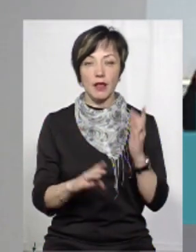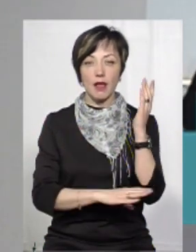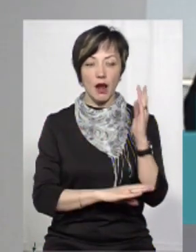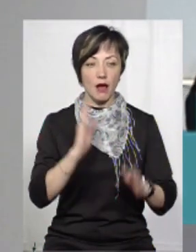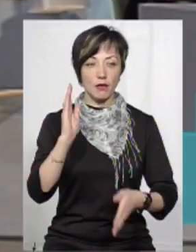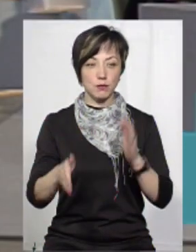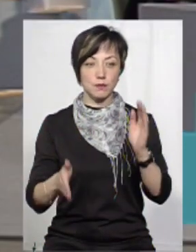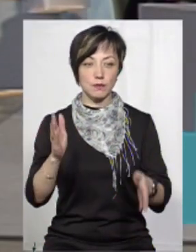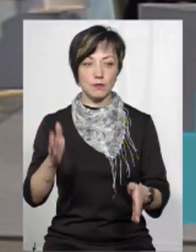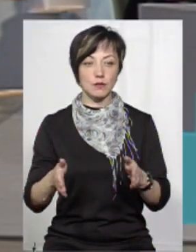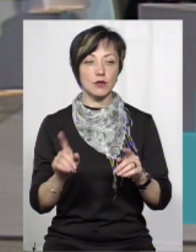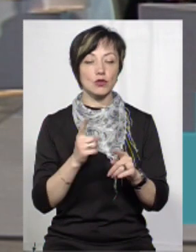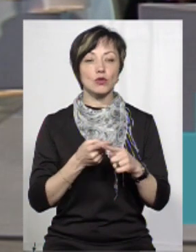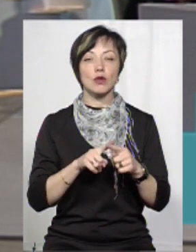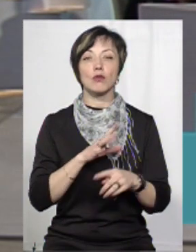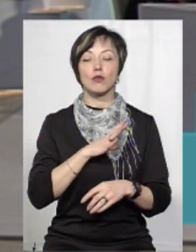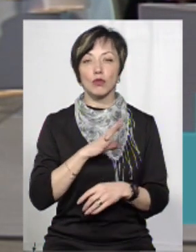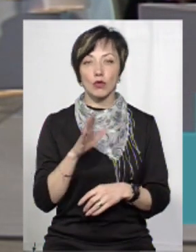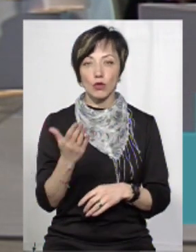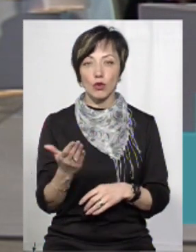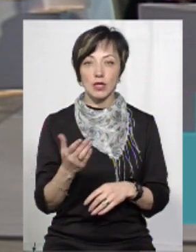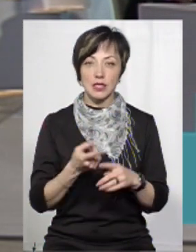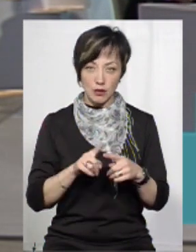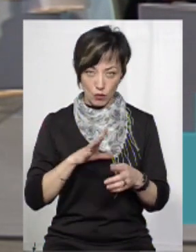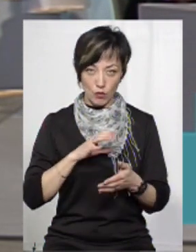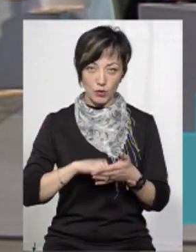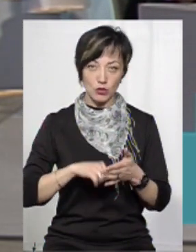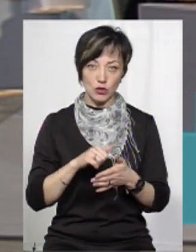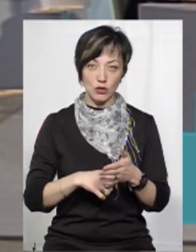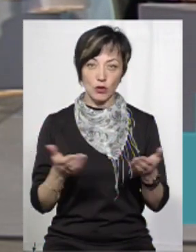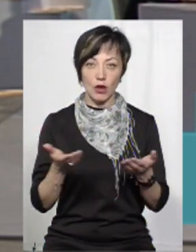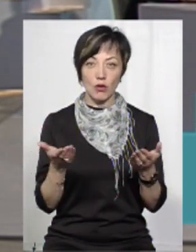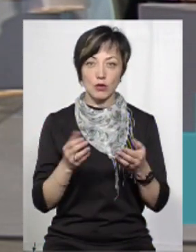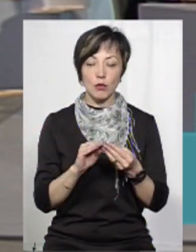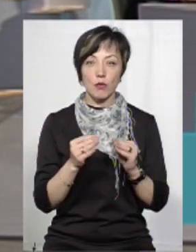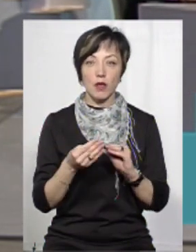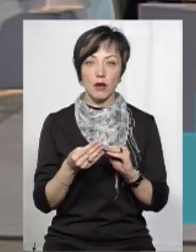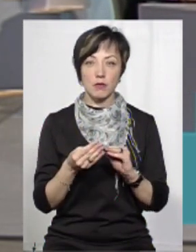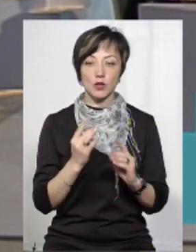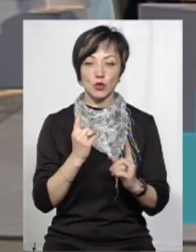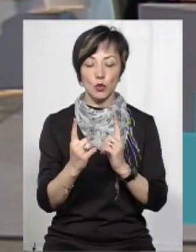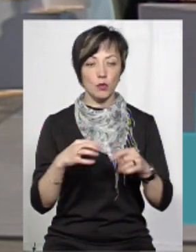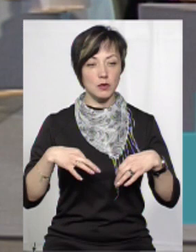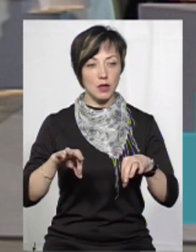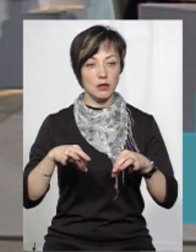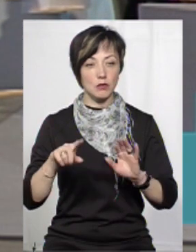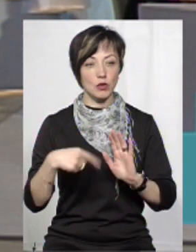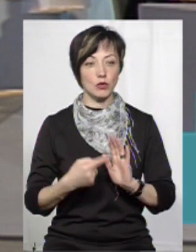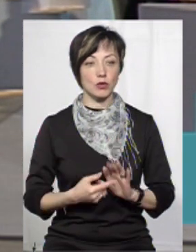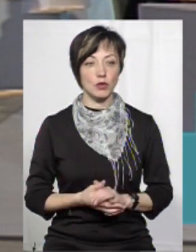дерева падали. Що там було? Чи стало це причиною якось проблем з рухом